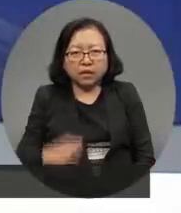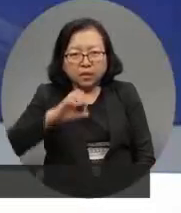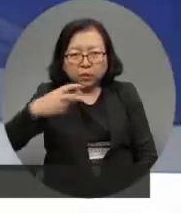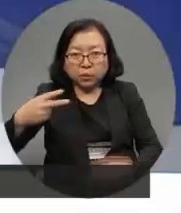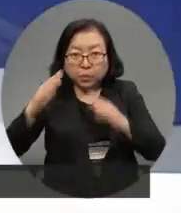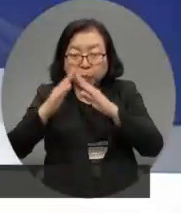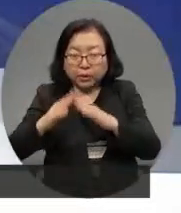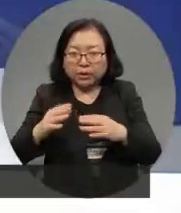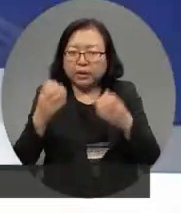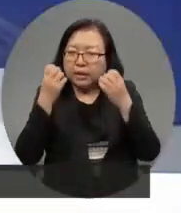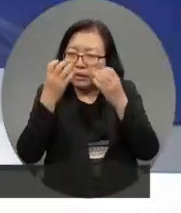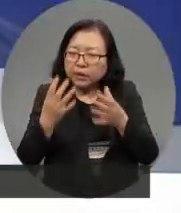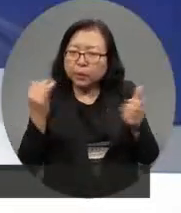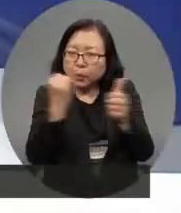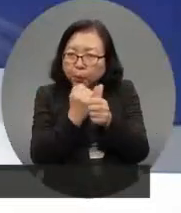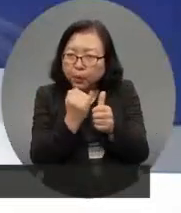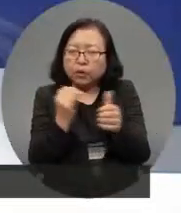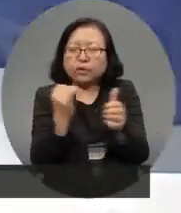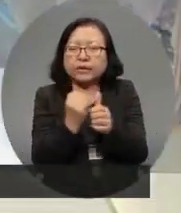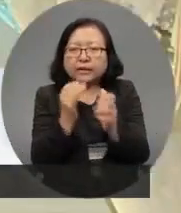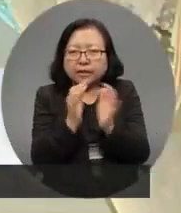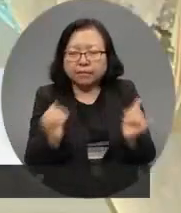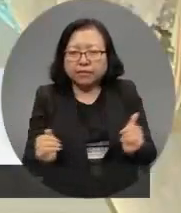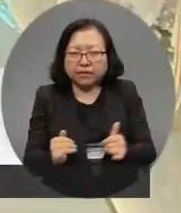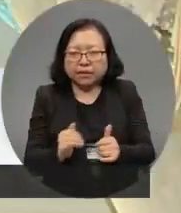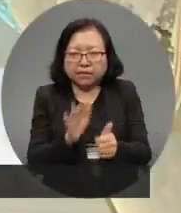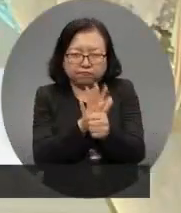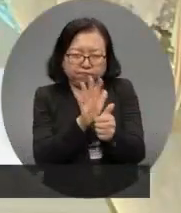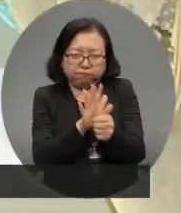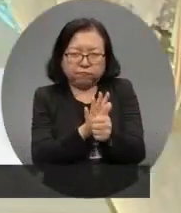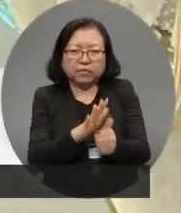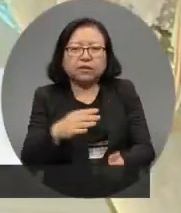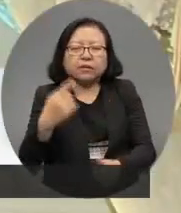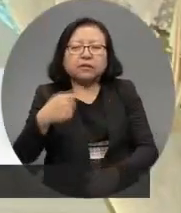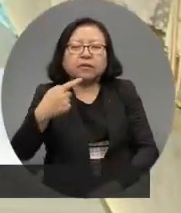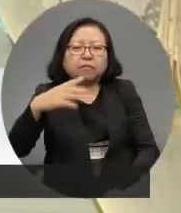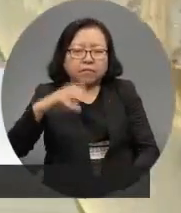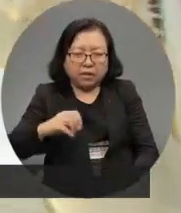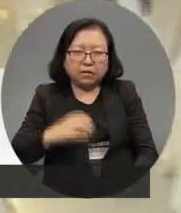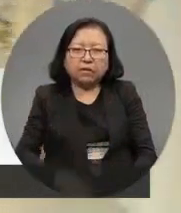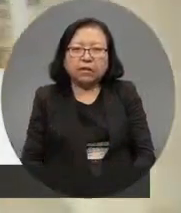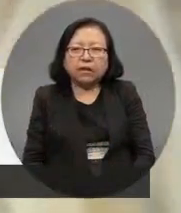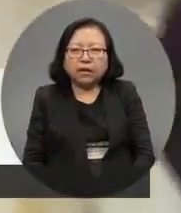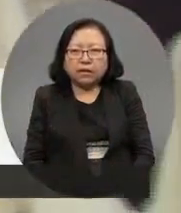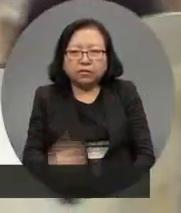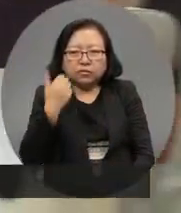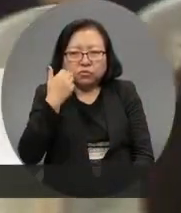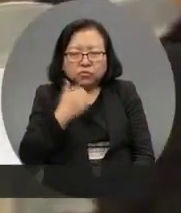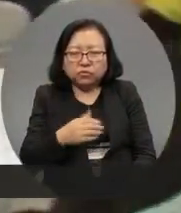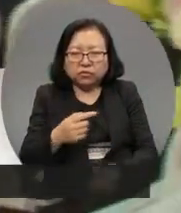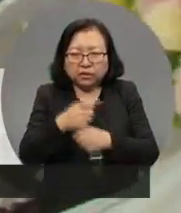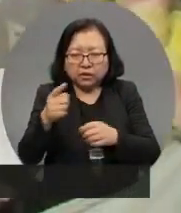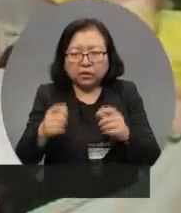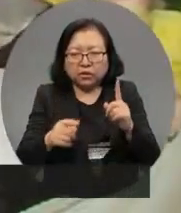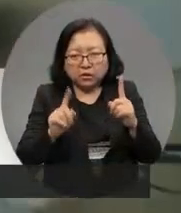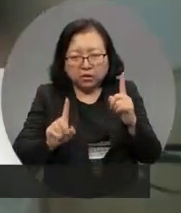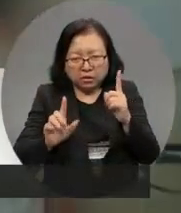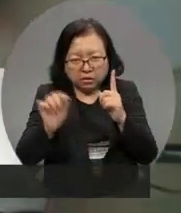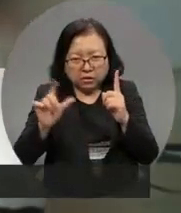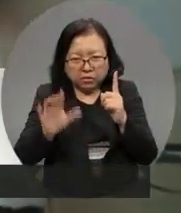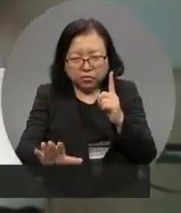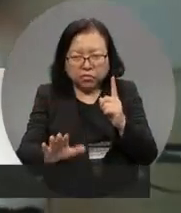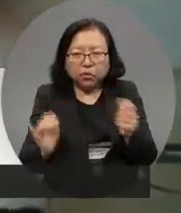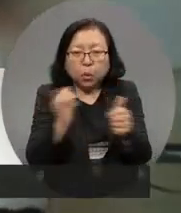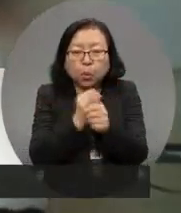영동군이 신혼부부에게 정착 장려금으로 현금 1,000만 원을 지원합니다. 지원 대상은 내년 1월 이후